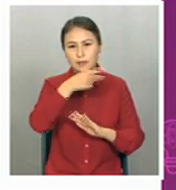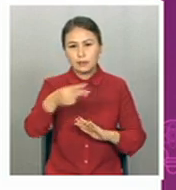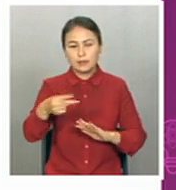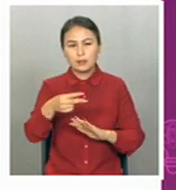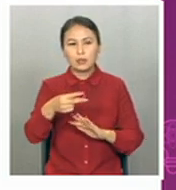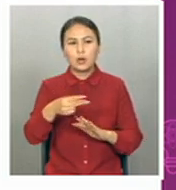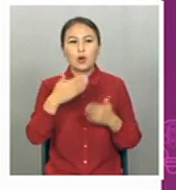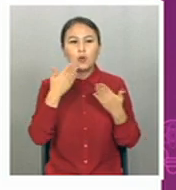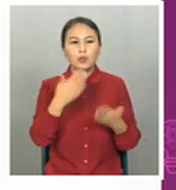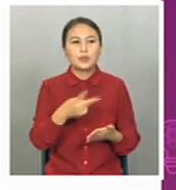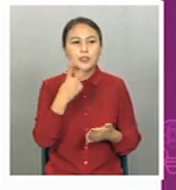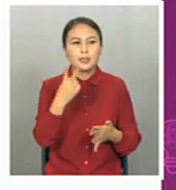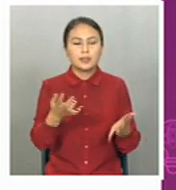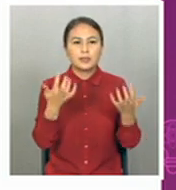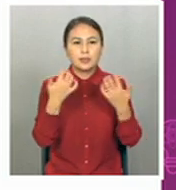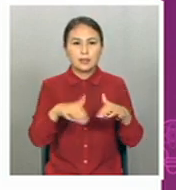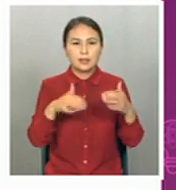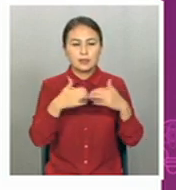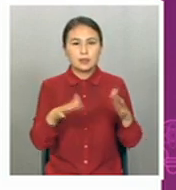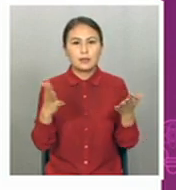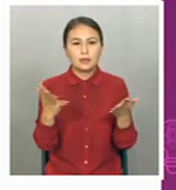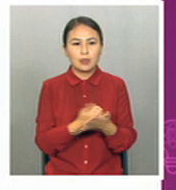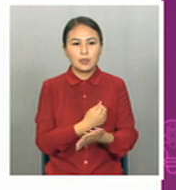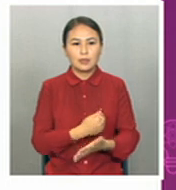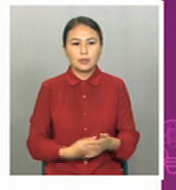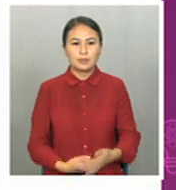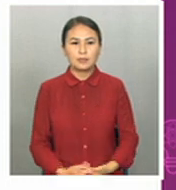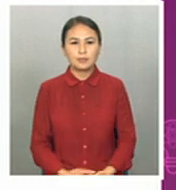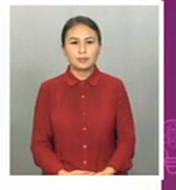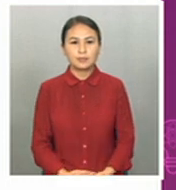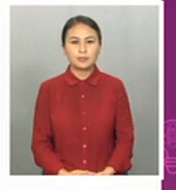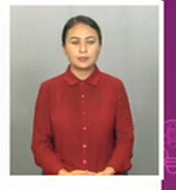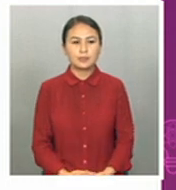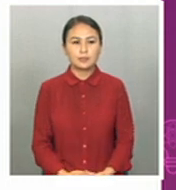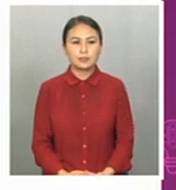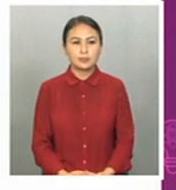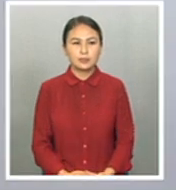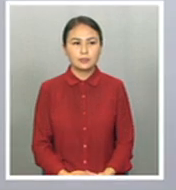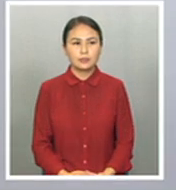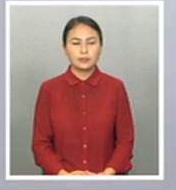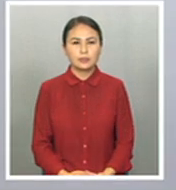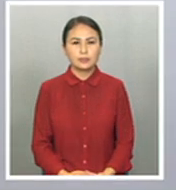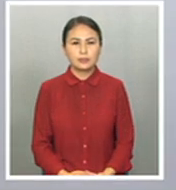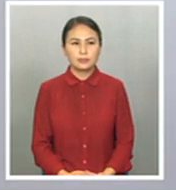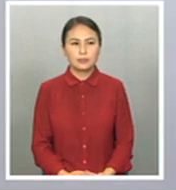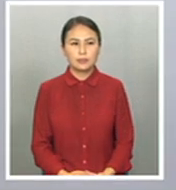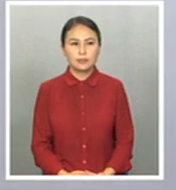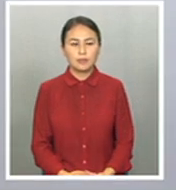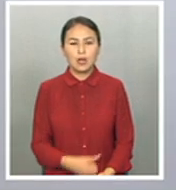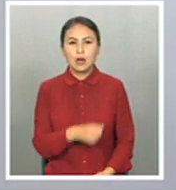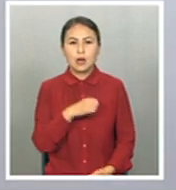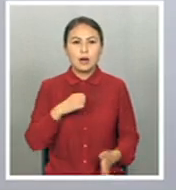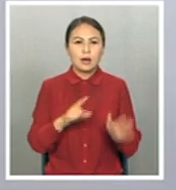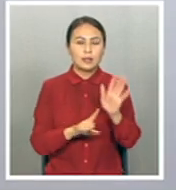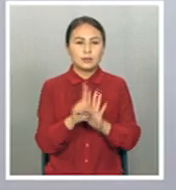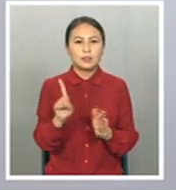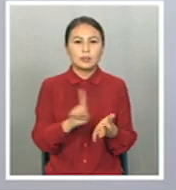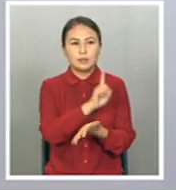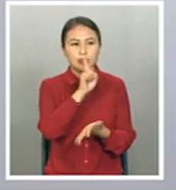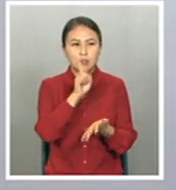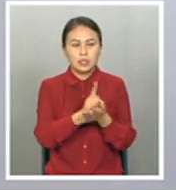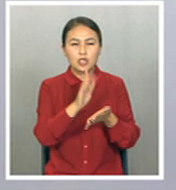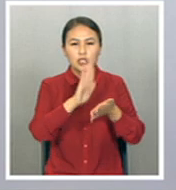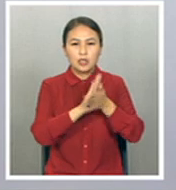2011-ге тең. Осы екі санды табыңыз. Жақсы. Алдымен балалар міндетті түрде